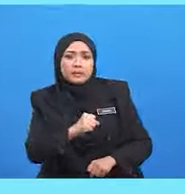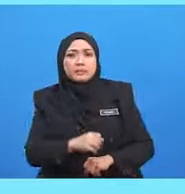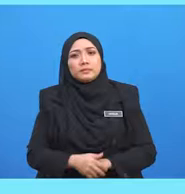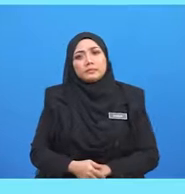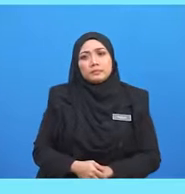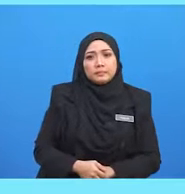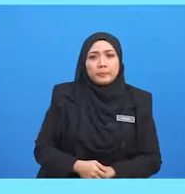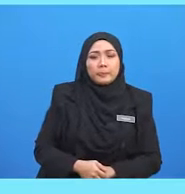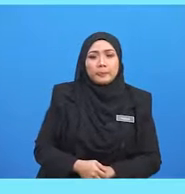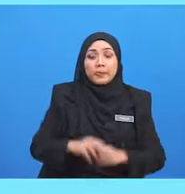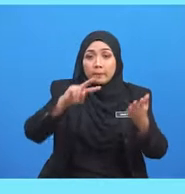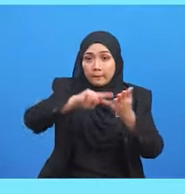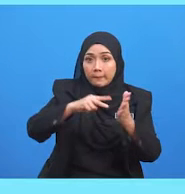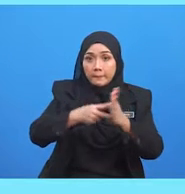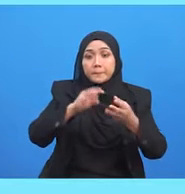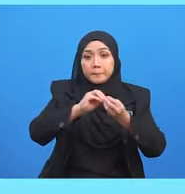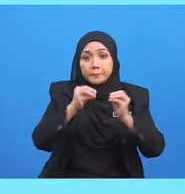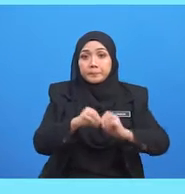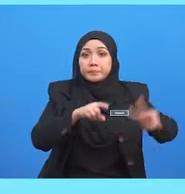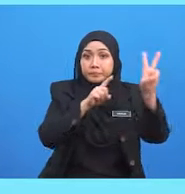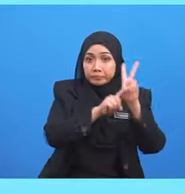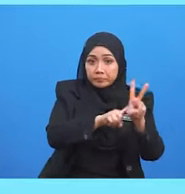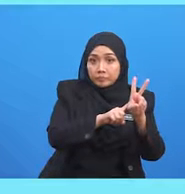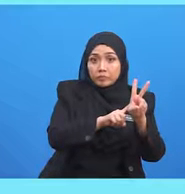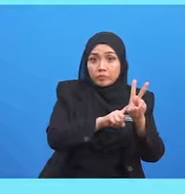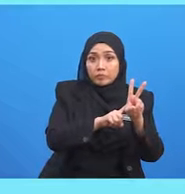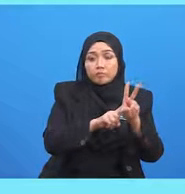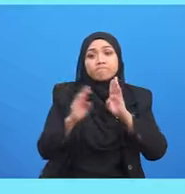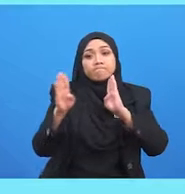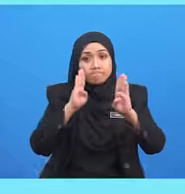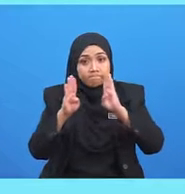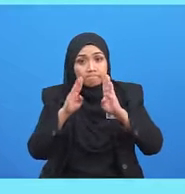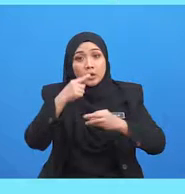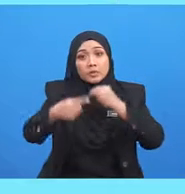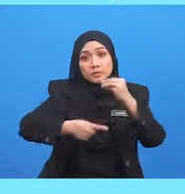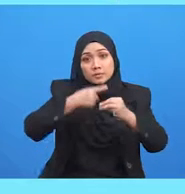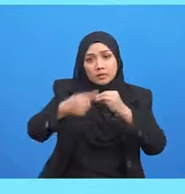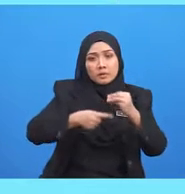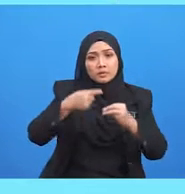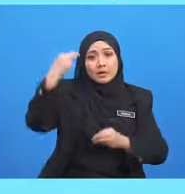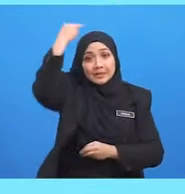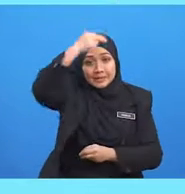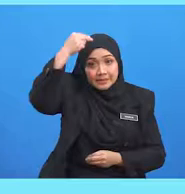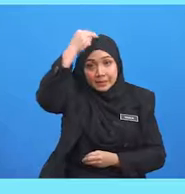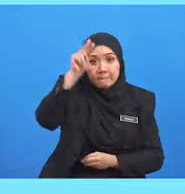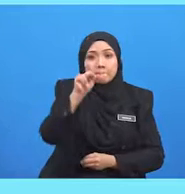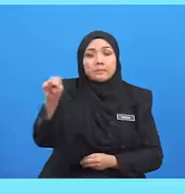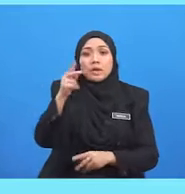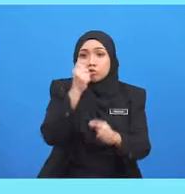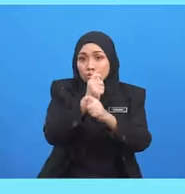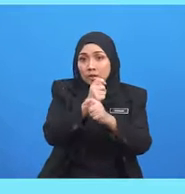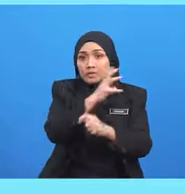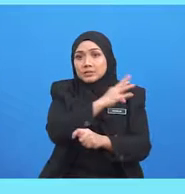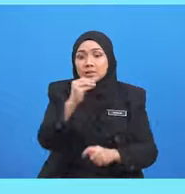seterusnya membatalkan iman seseorang. Seterusnya, aspek nubuwah. Nubuwah ialah membicarakan